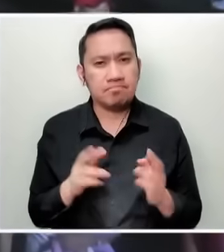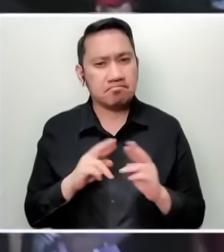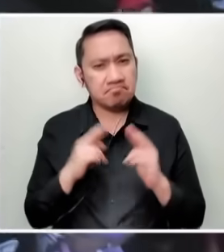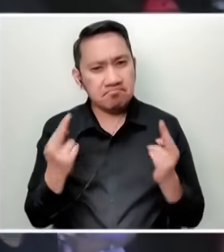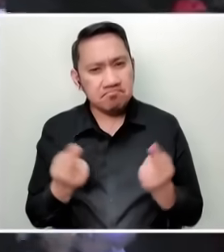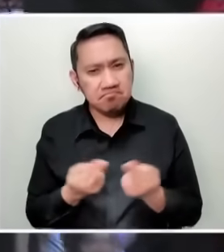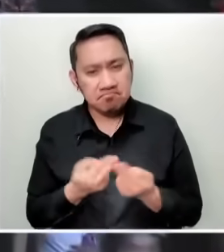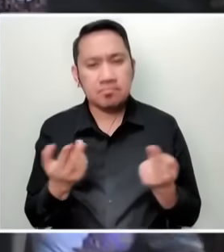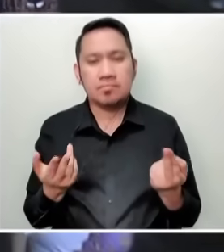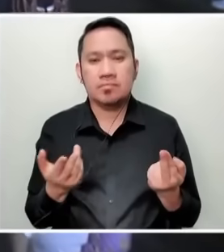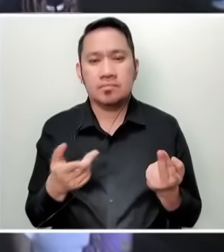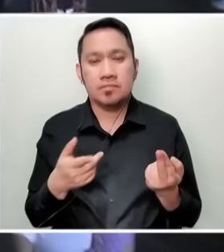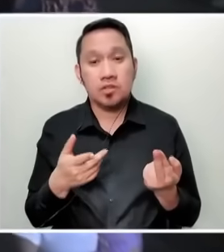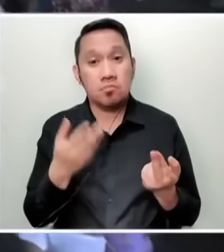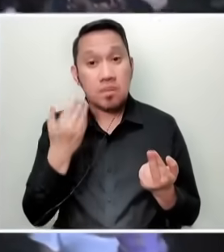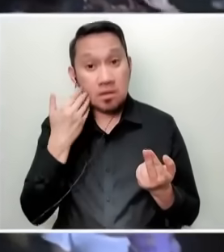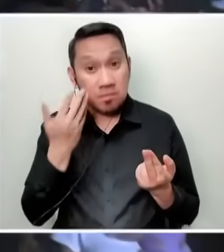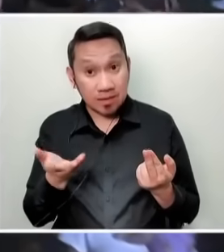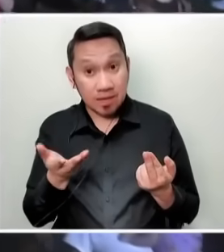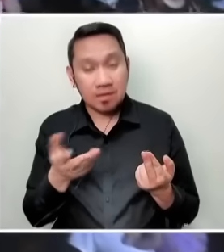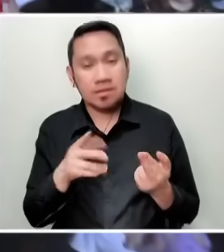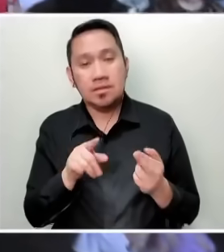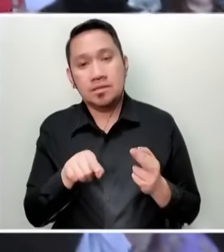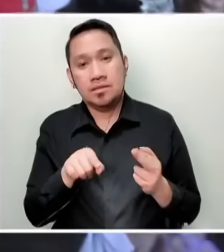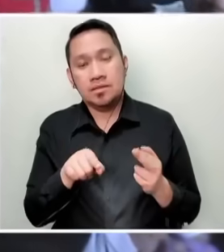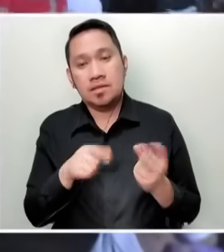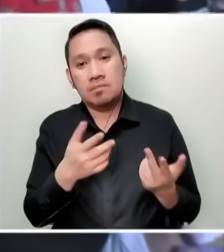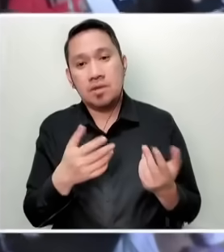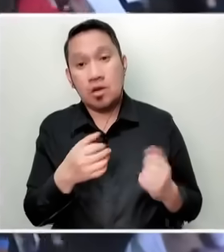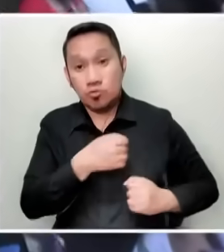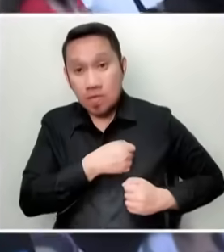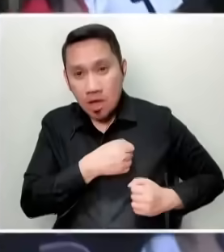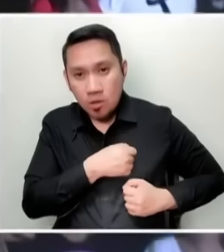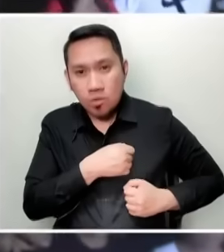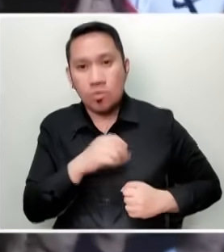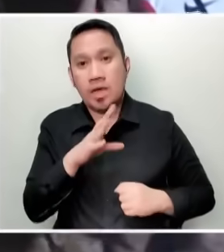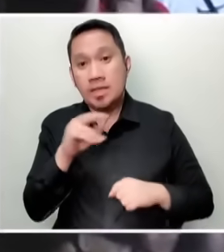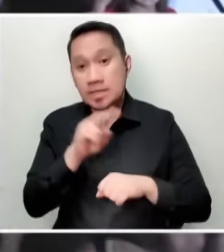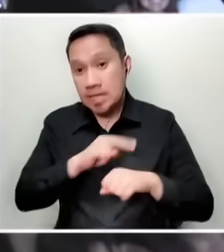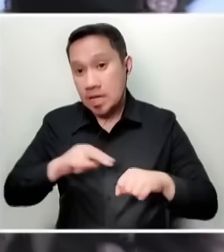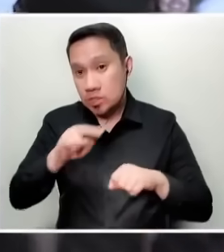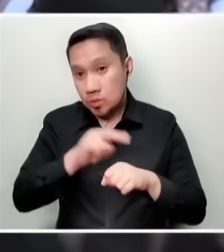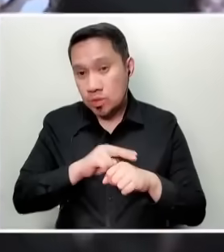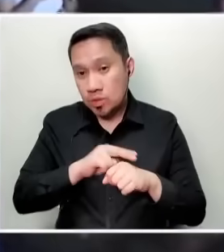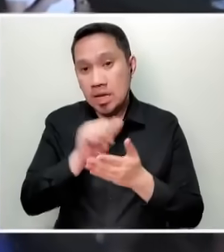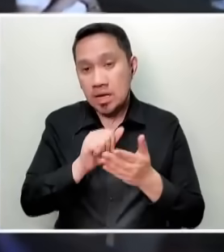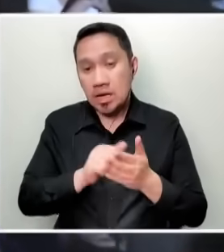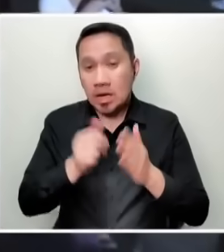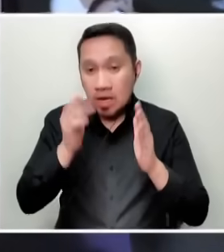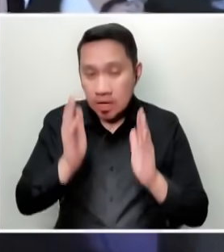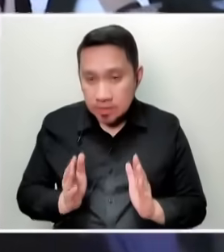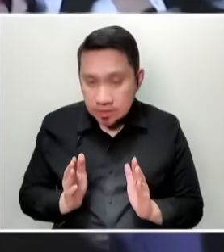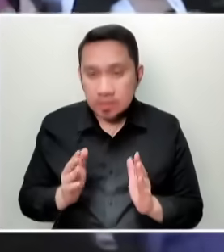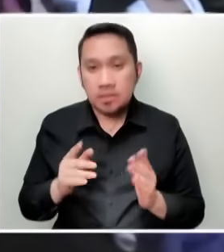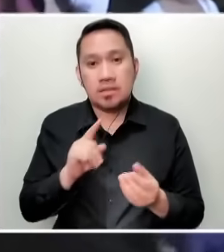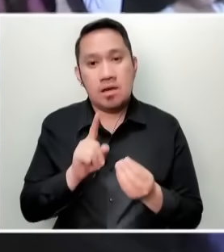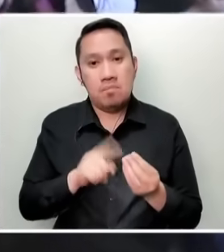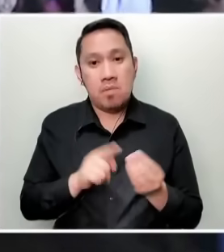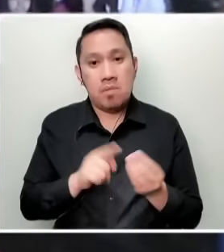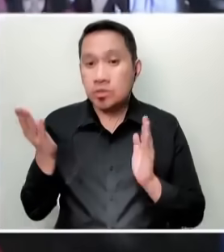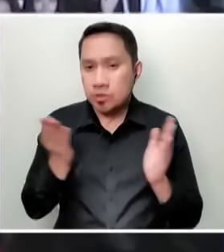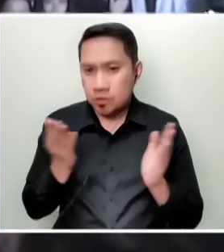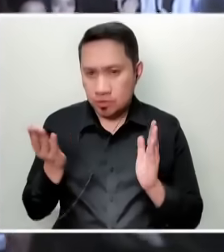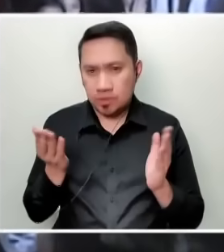ng mga yumaong sundalo, national artist at mga opisyal ng pamahalaan ang kanilang naging serbisyo sa ating